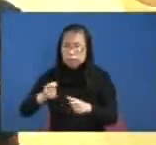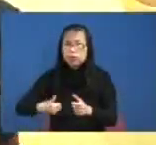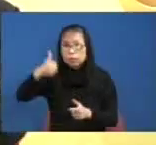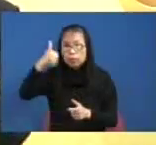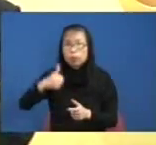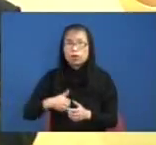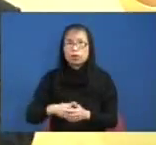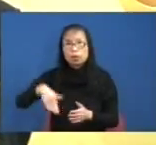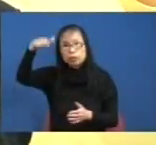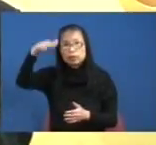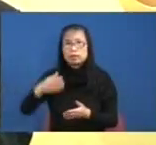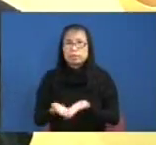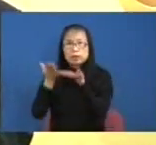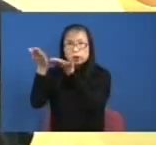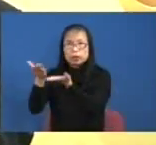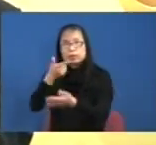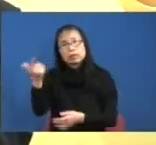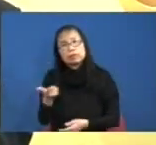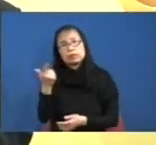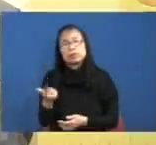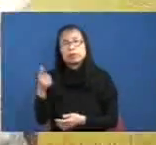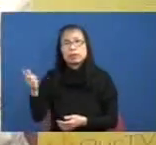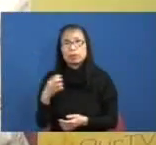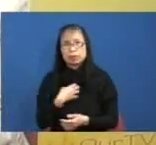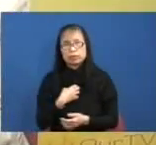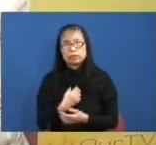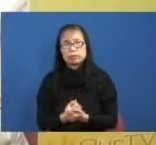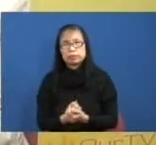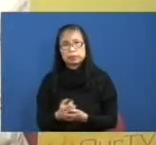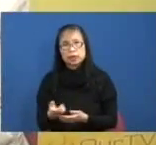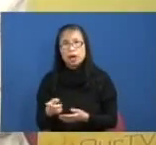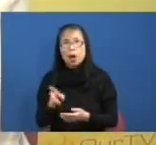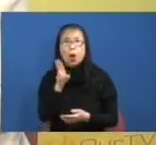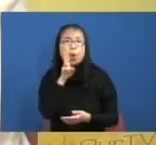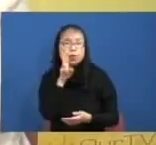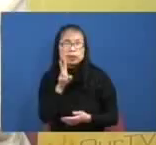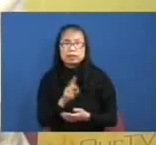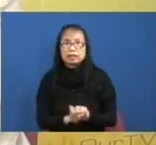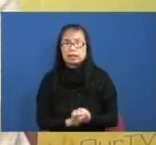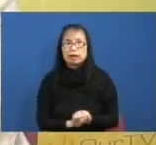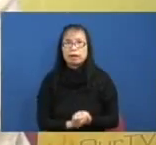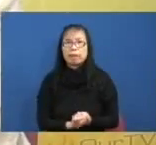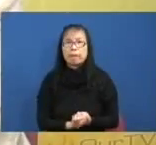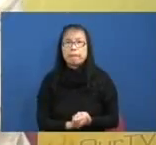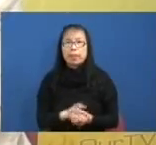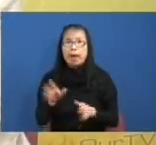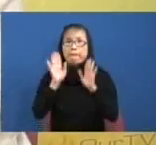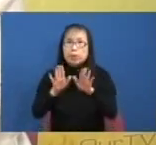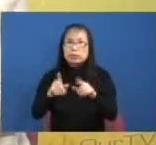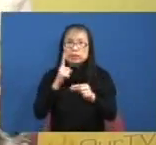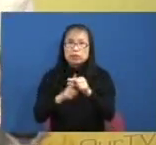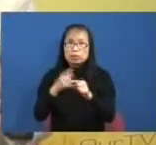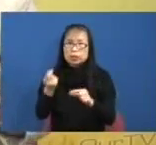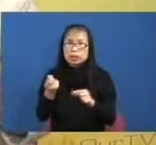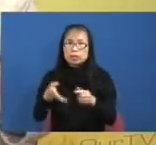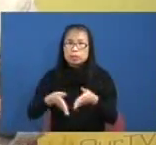俾。貢獻多啲咯， 係啊，我覺得呢樣嘢係，但係反而咧，譬如舉個例啊，即係我又再要幫多啲中小企啊，嗱，譬如